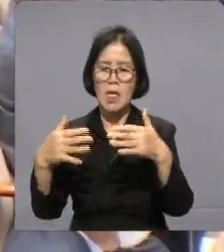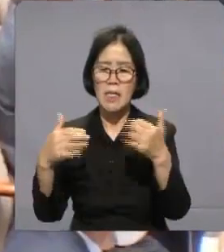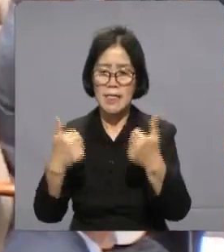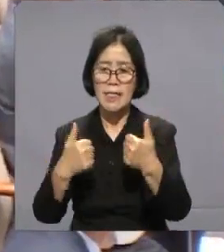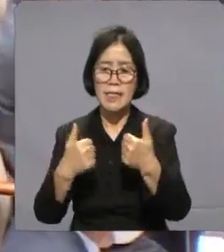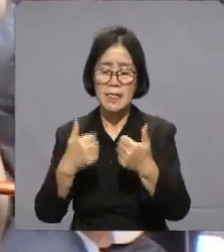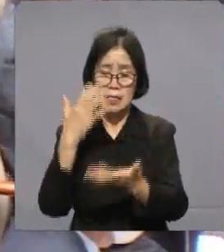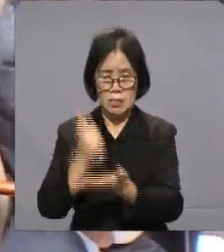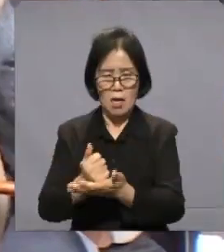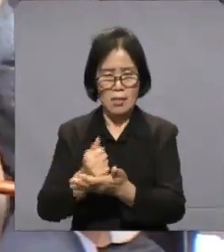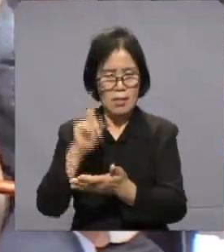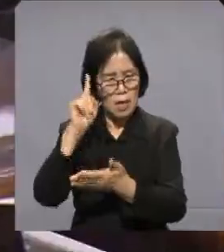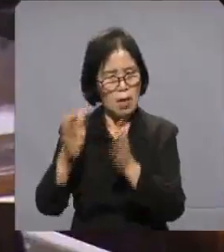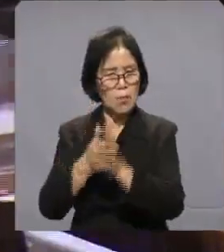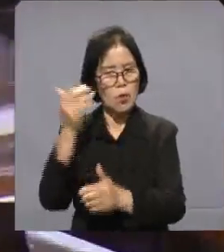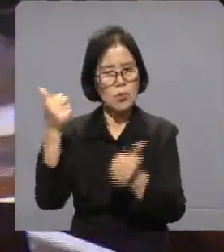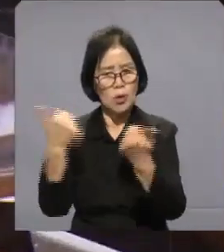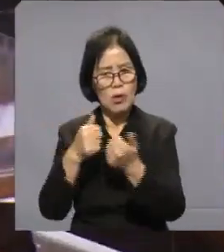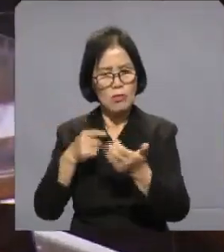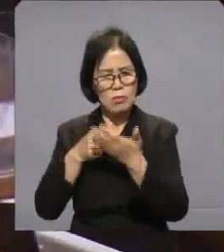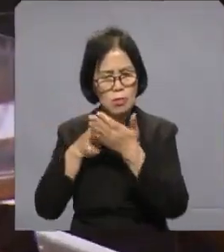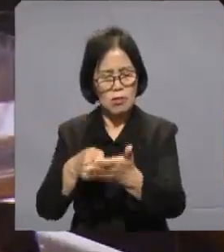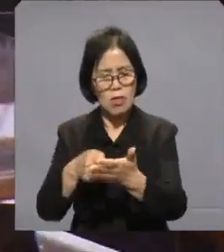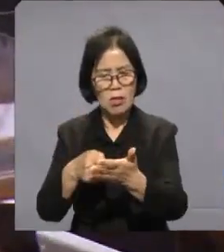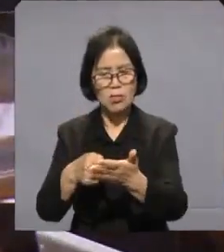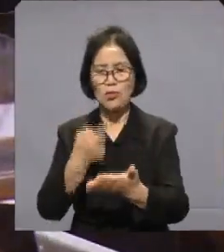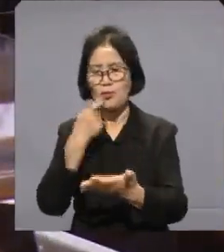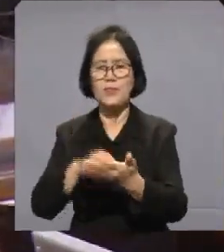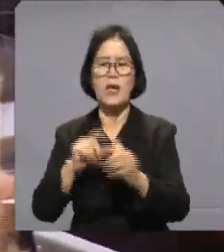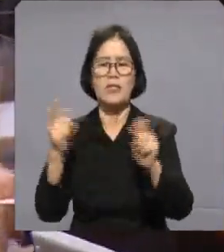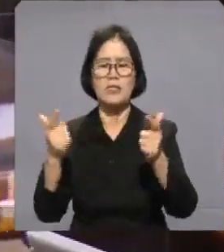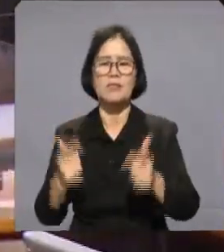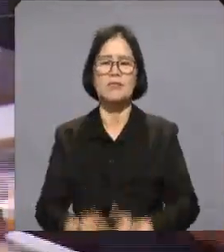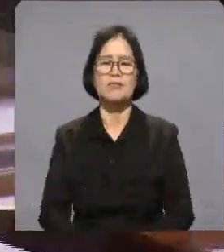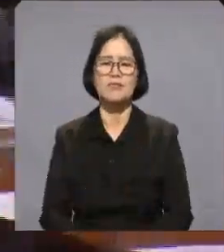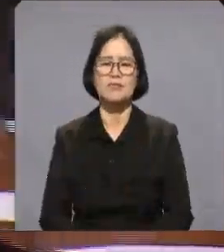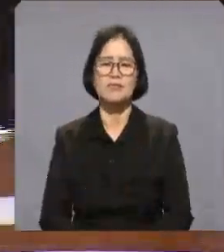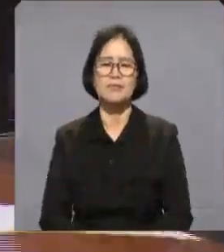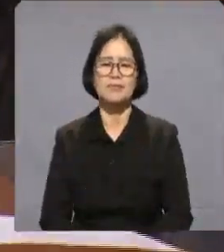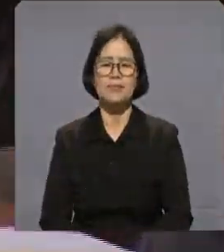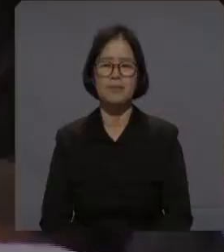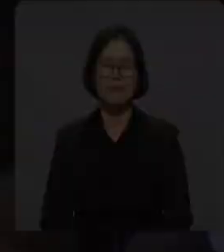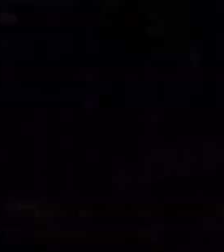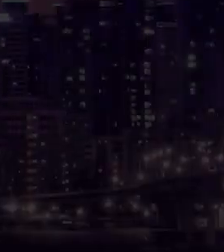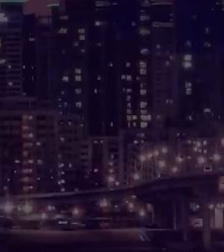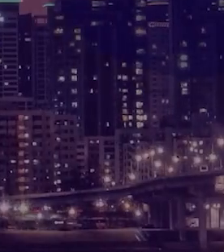본회의를 강행하기는 쉽지 않을 전망입니다. OBS 뉴스 배혜수입니다.